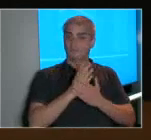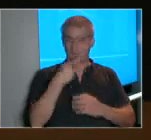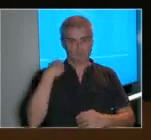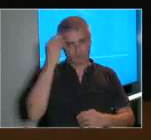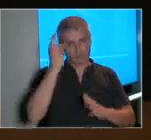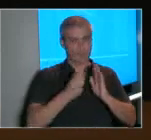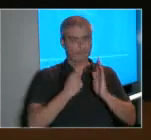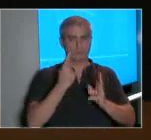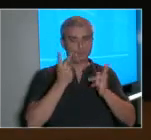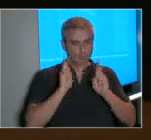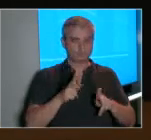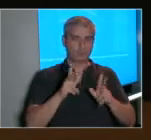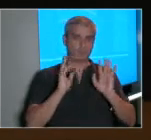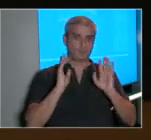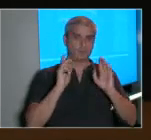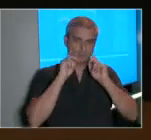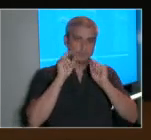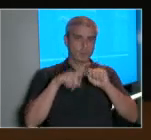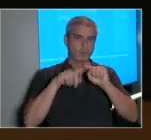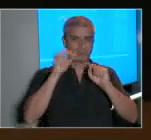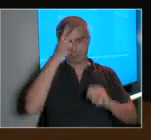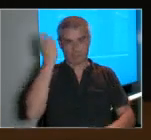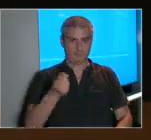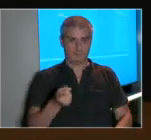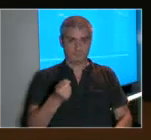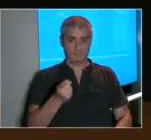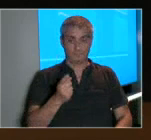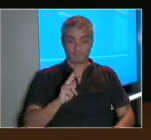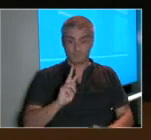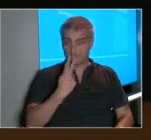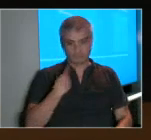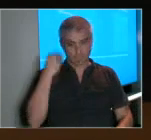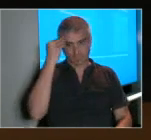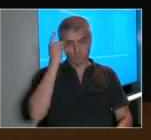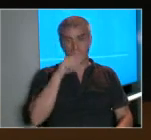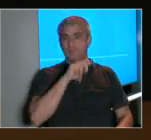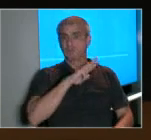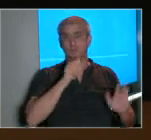למדנו בפעם הראשונה שאפשר לסמוך על הטעויות של הערבים. את הפעם השנייה למדנו